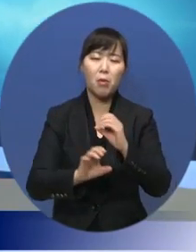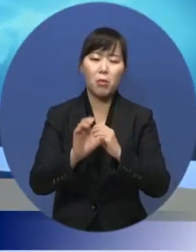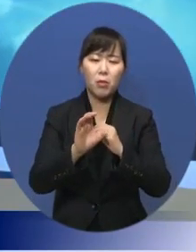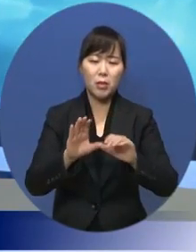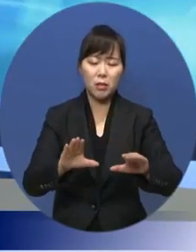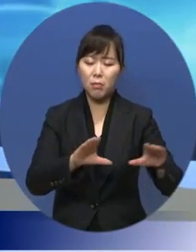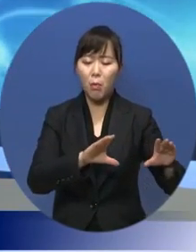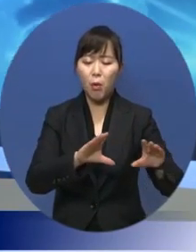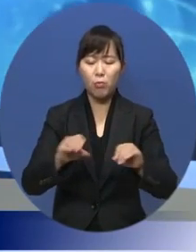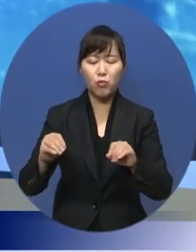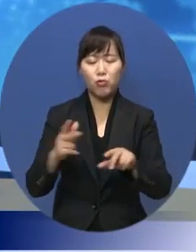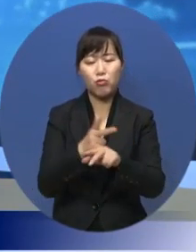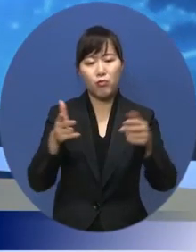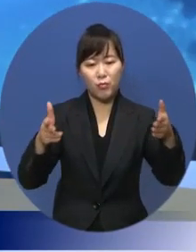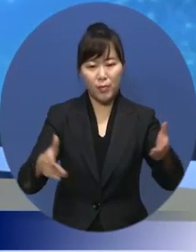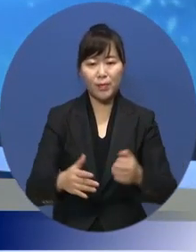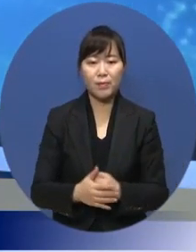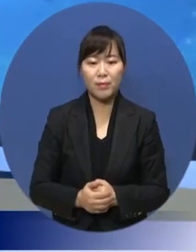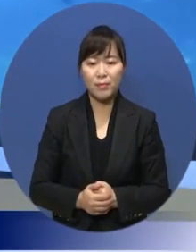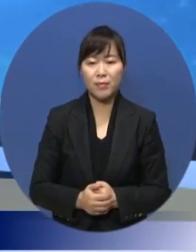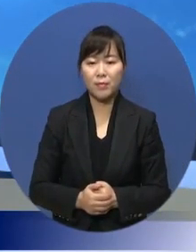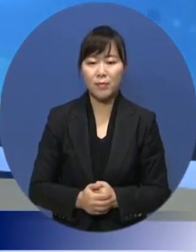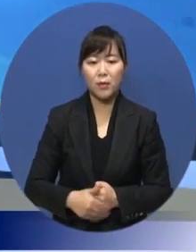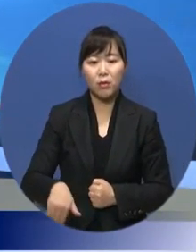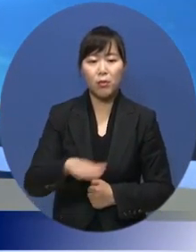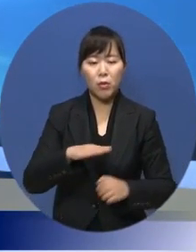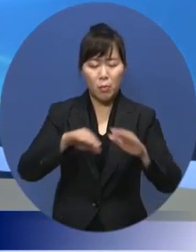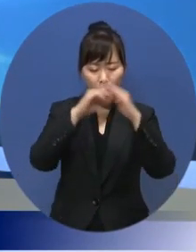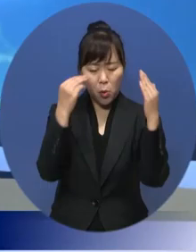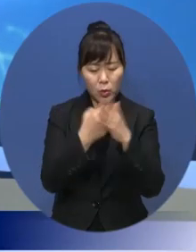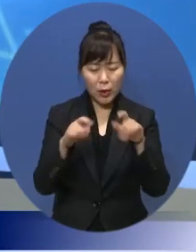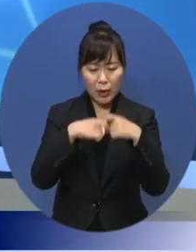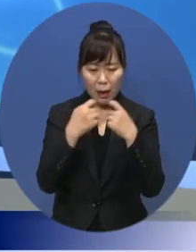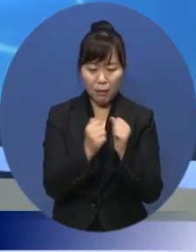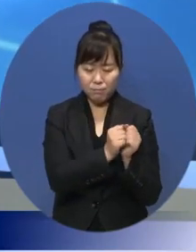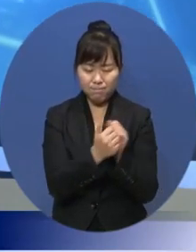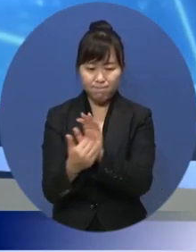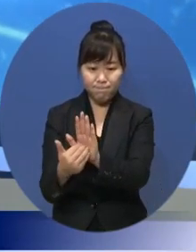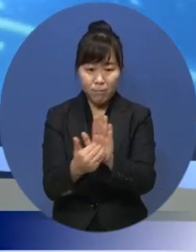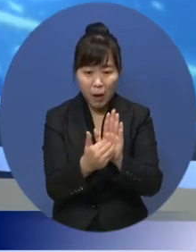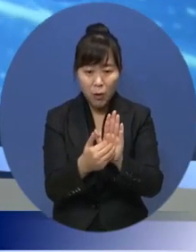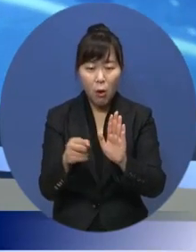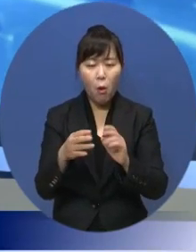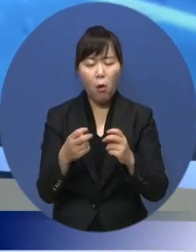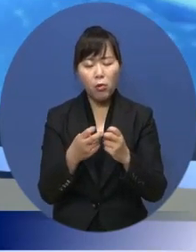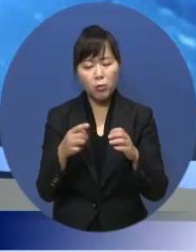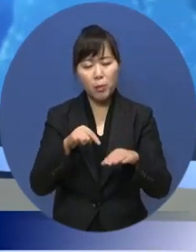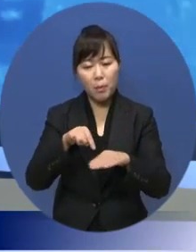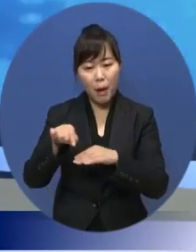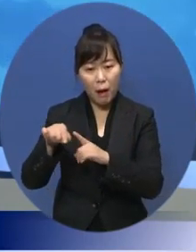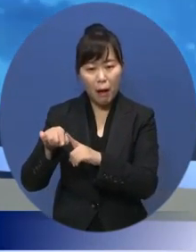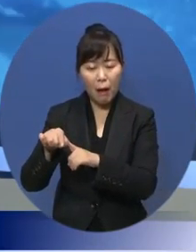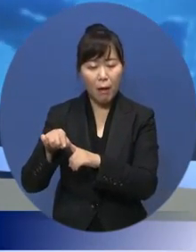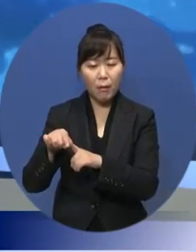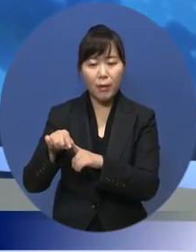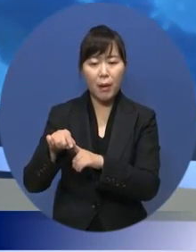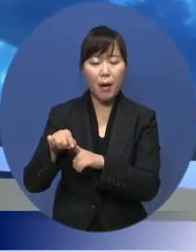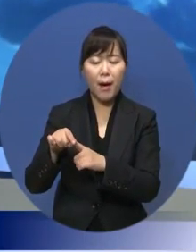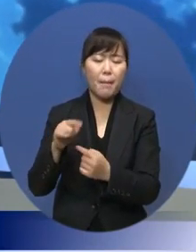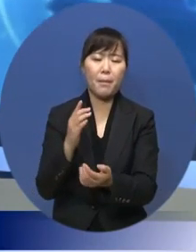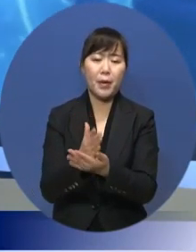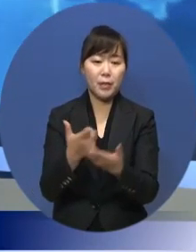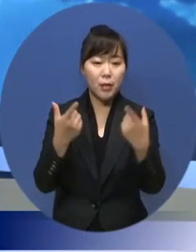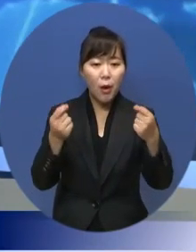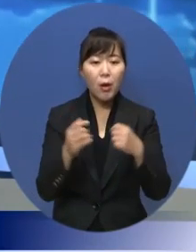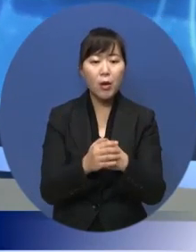멈춤 주간을 맞게 됐습니다. 우리 모두 개인 방역을 철저히 하고 불가피한 외출은 삼가는 등 이번